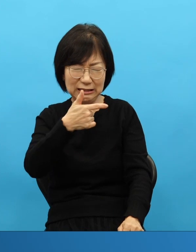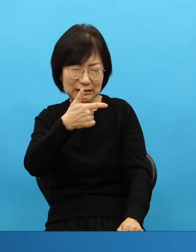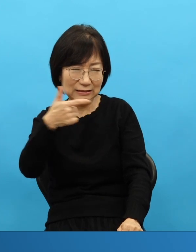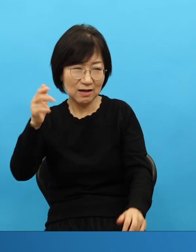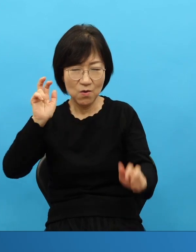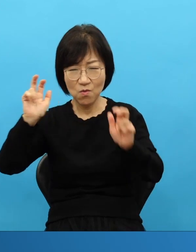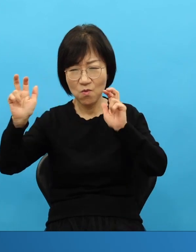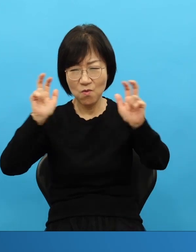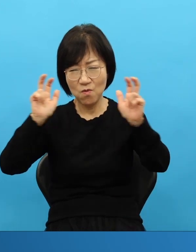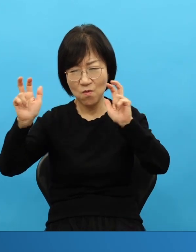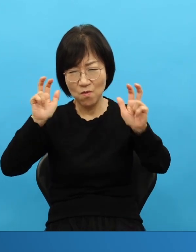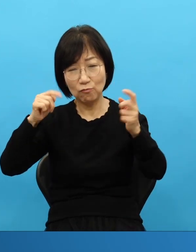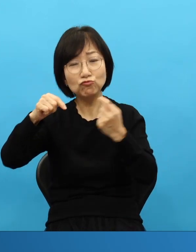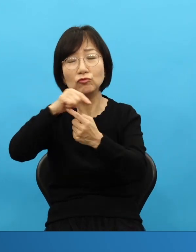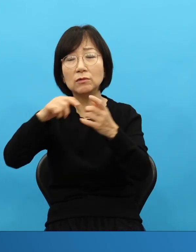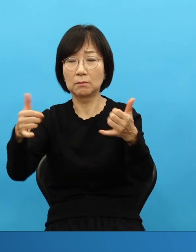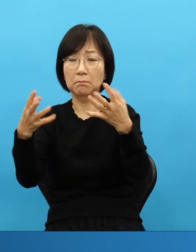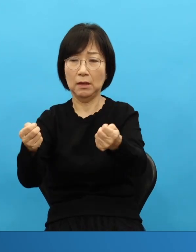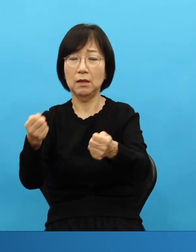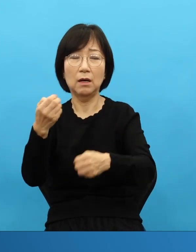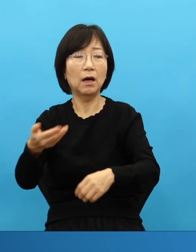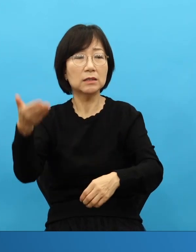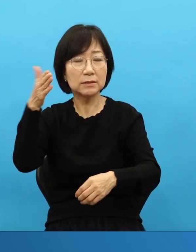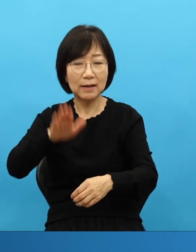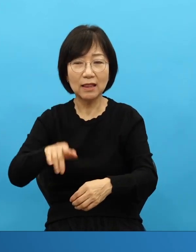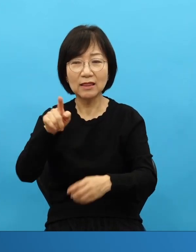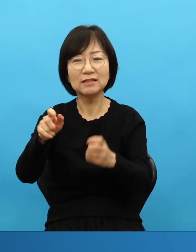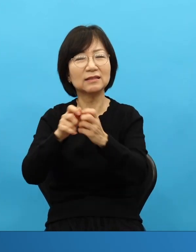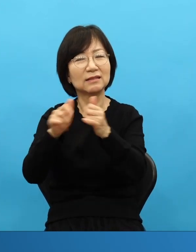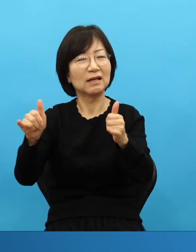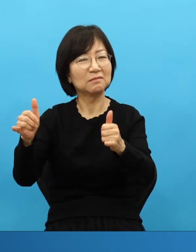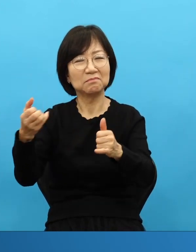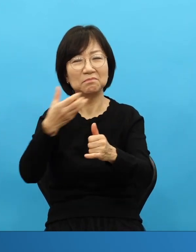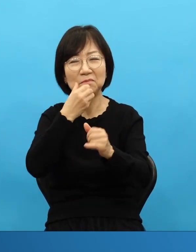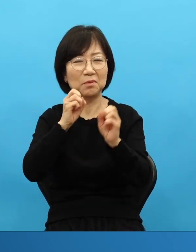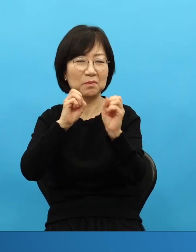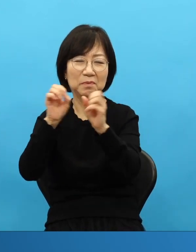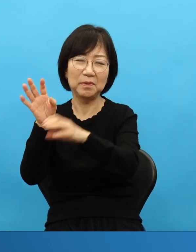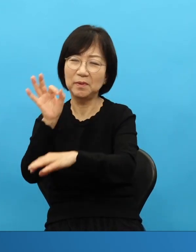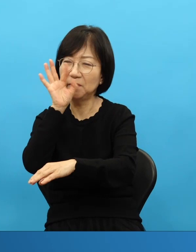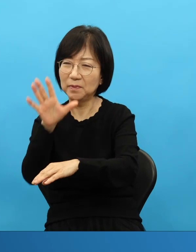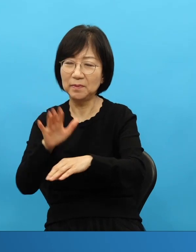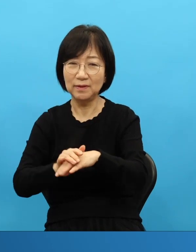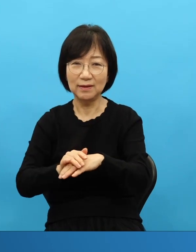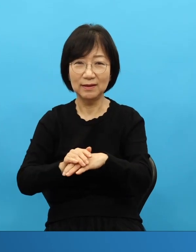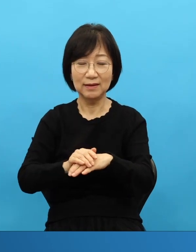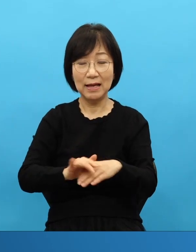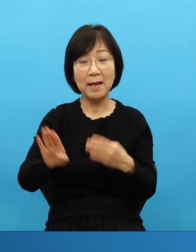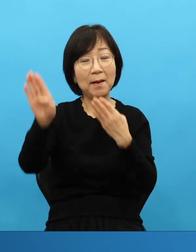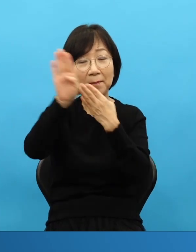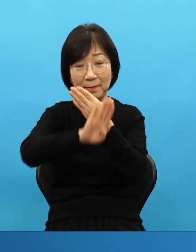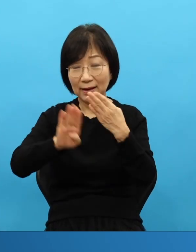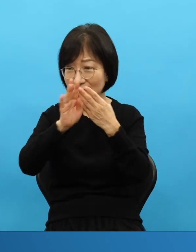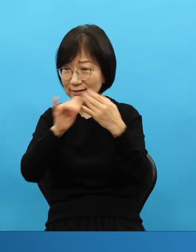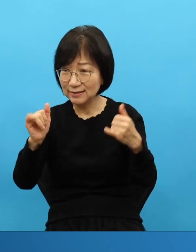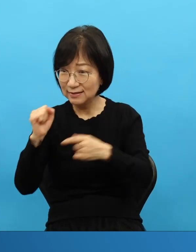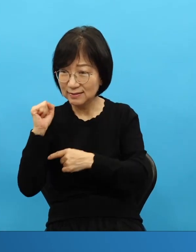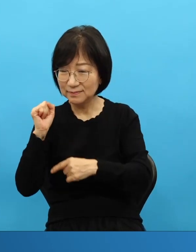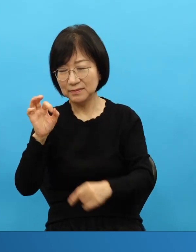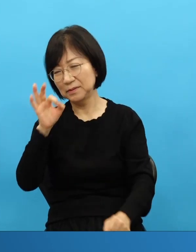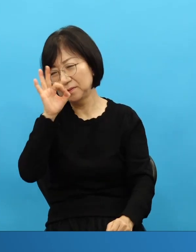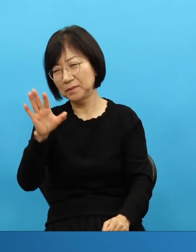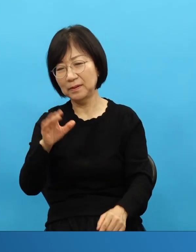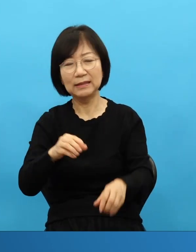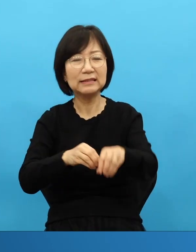there, but they cannot do world evangelization. 그 바리새인들 어마하면 그 상가가 안 돼. 그러니까 차라리 갈릴리 사람 불렀다.